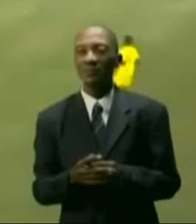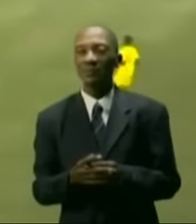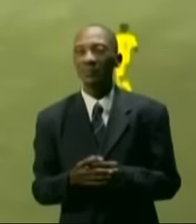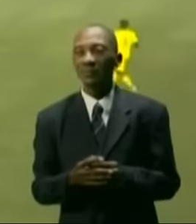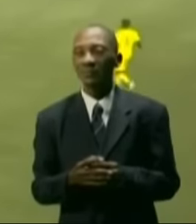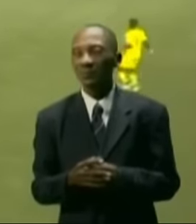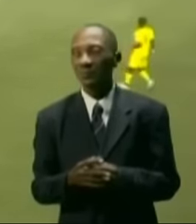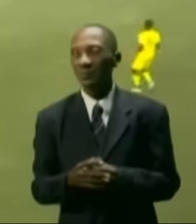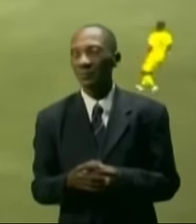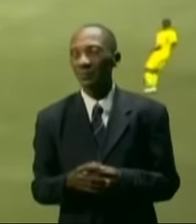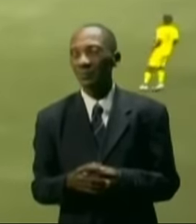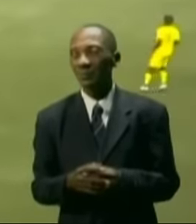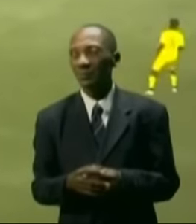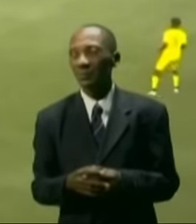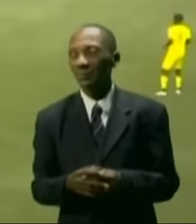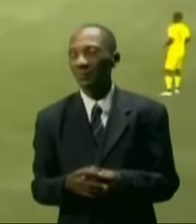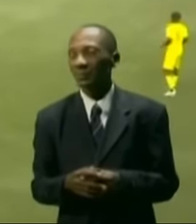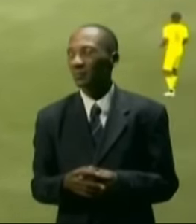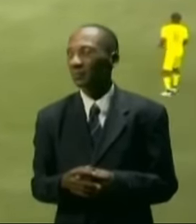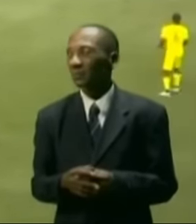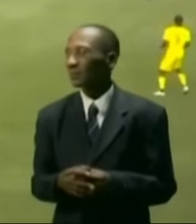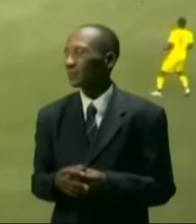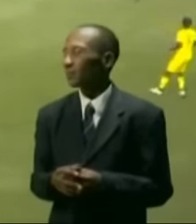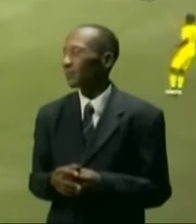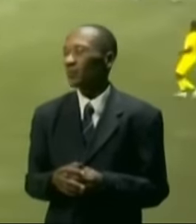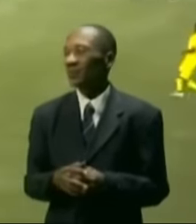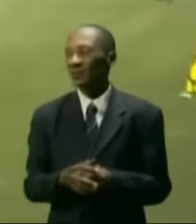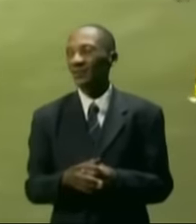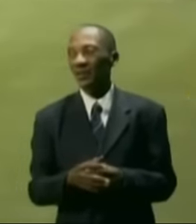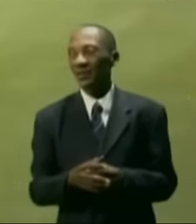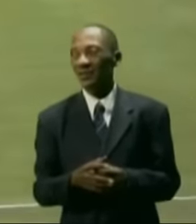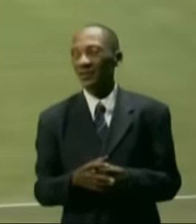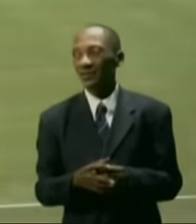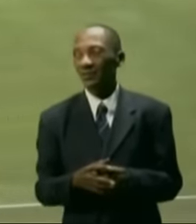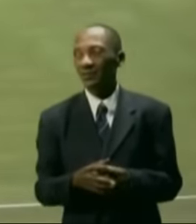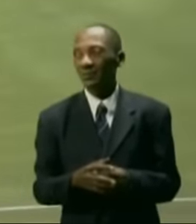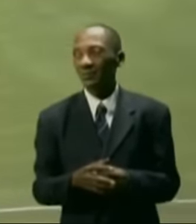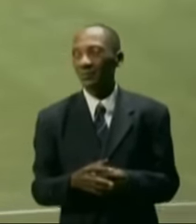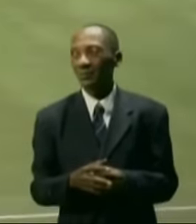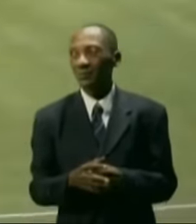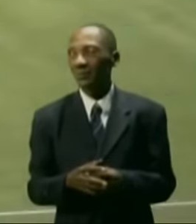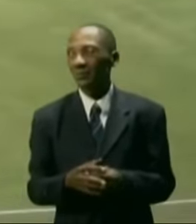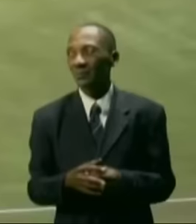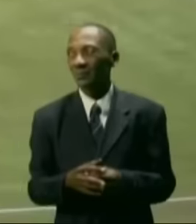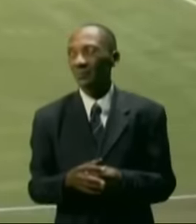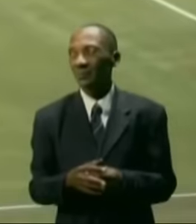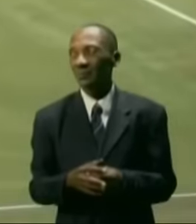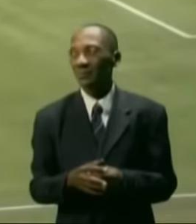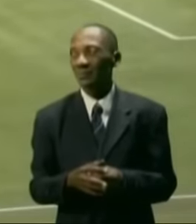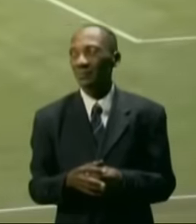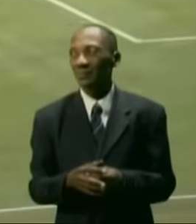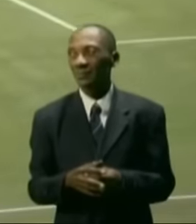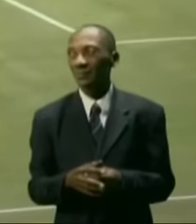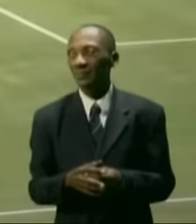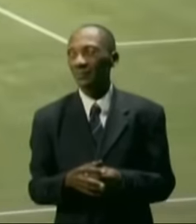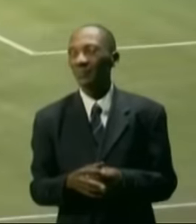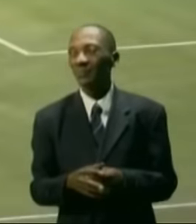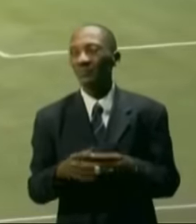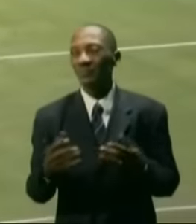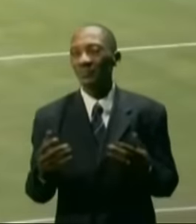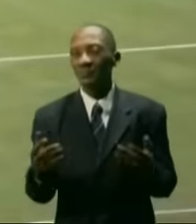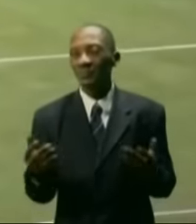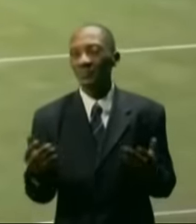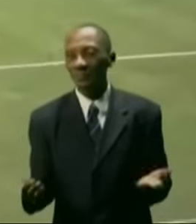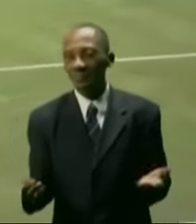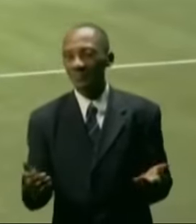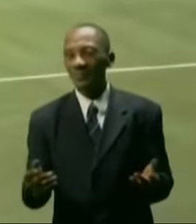incursions et transitions dans la zone des Léopards dès les débuts. La réponse congolaise ne va pas tarder. À la 6e minute, Sion Wissa, en position d'ailier gauche, délivre de l'extérieur